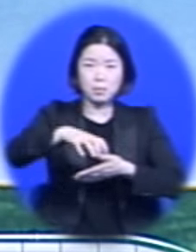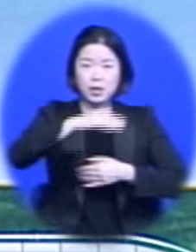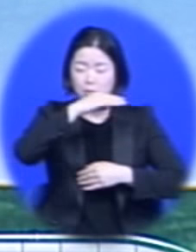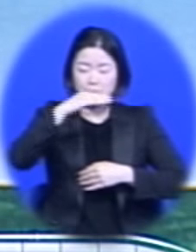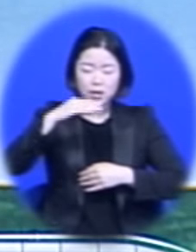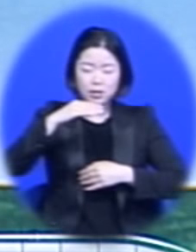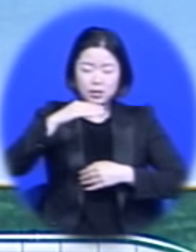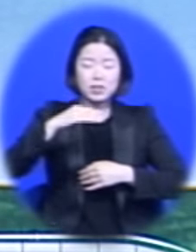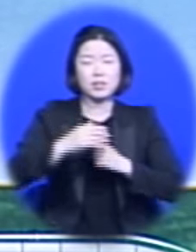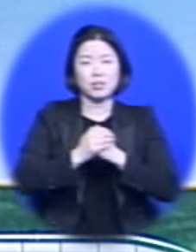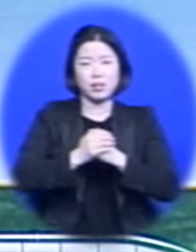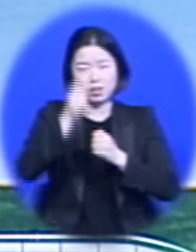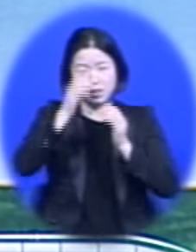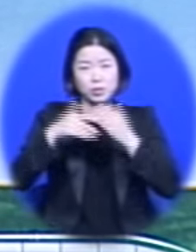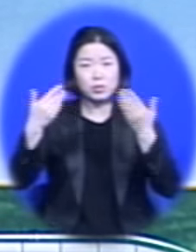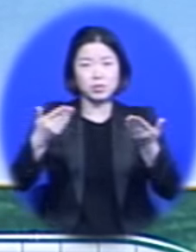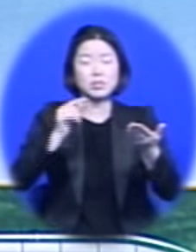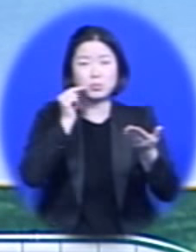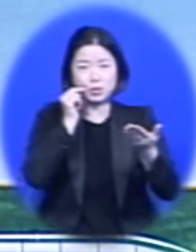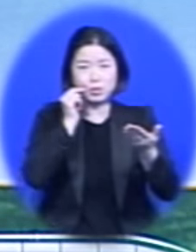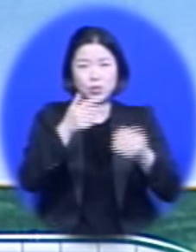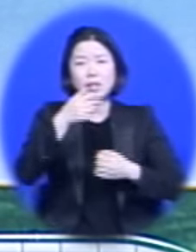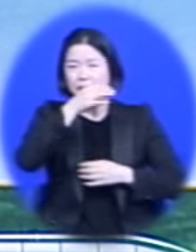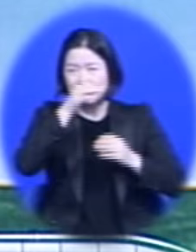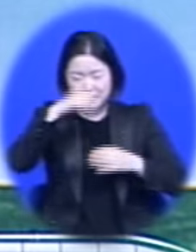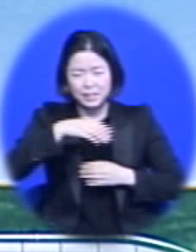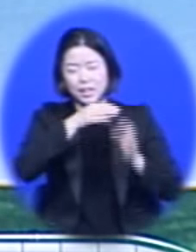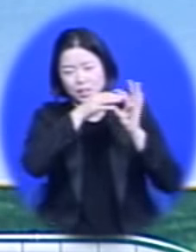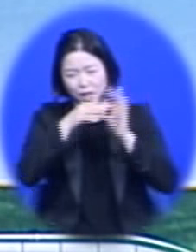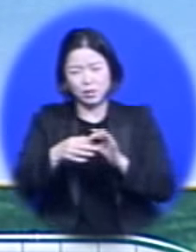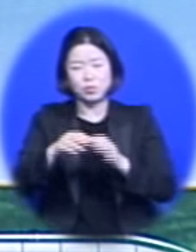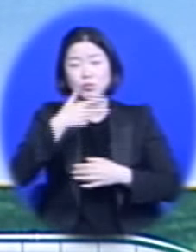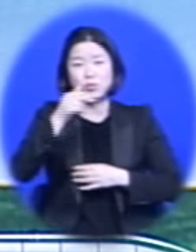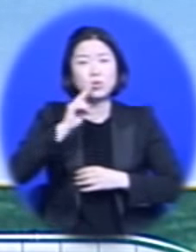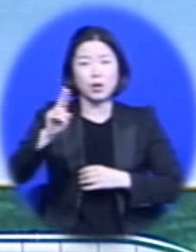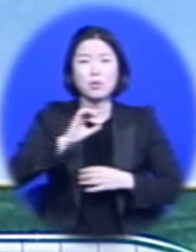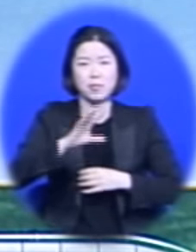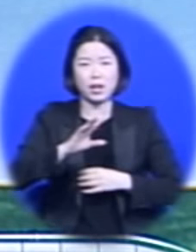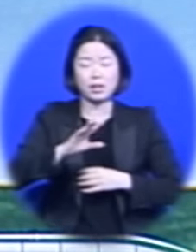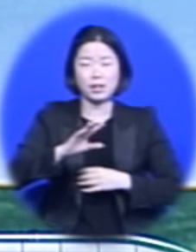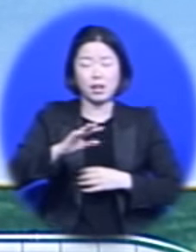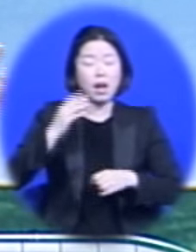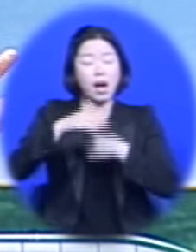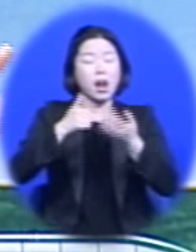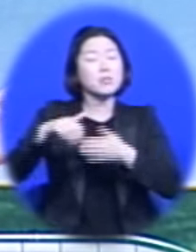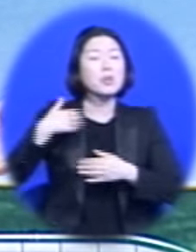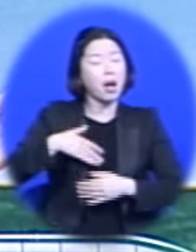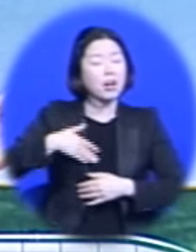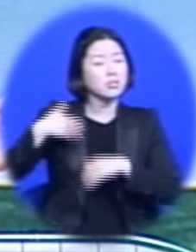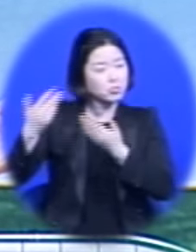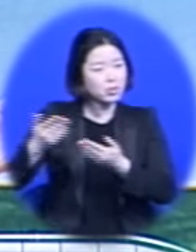드려보고 계속 그냥 주여만 부르라고, 그냥 주님이 알아서 기도해 주시겠지 그러라고 이런 은혜를 주시는